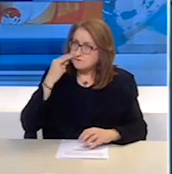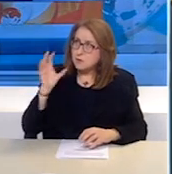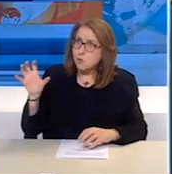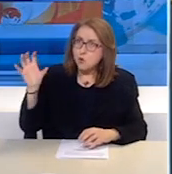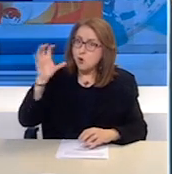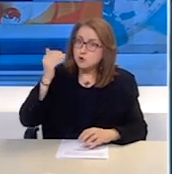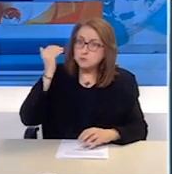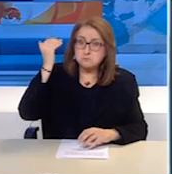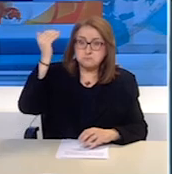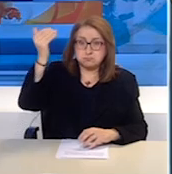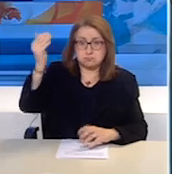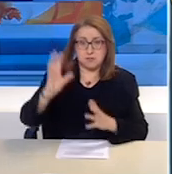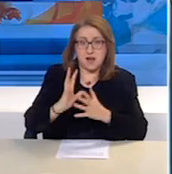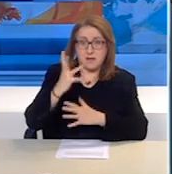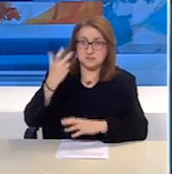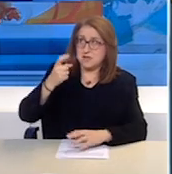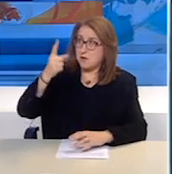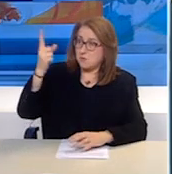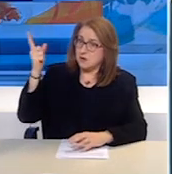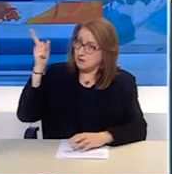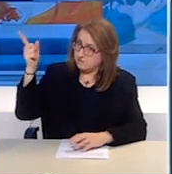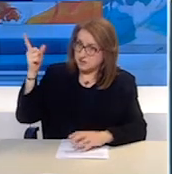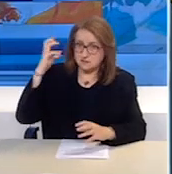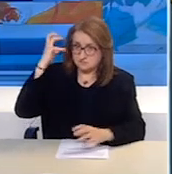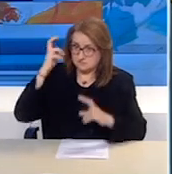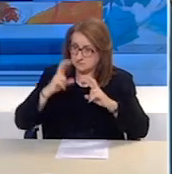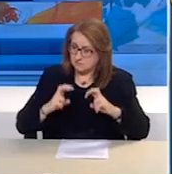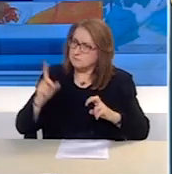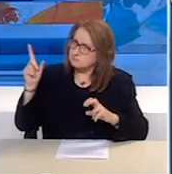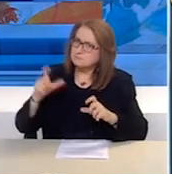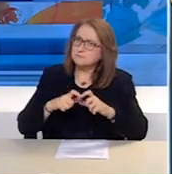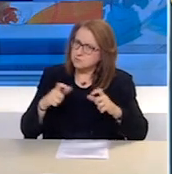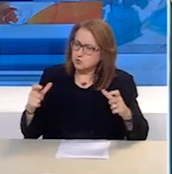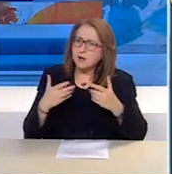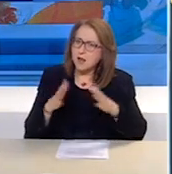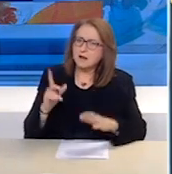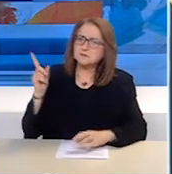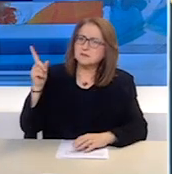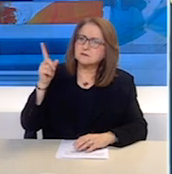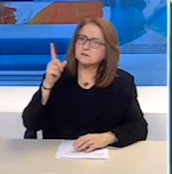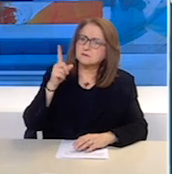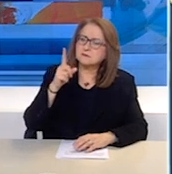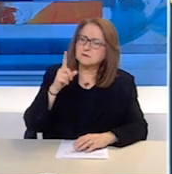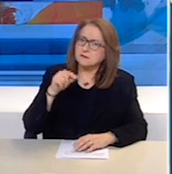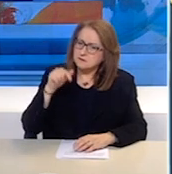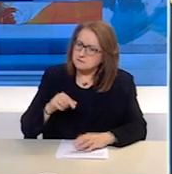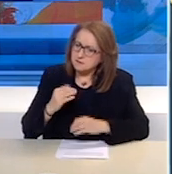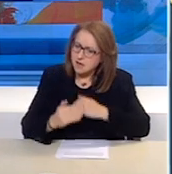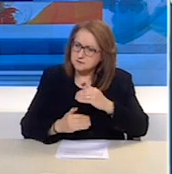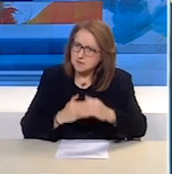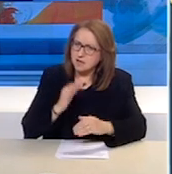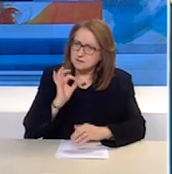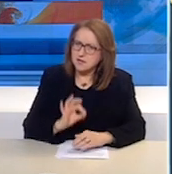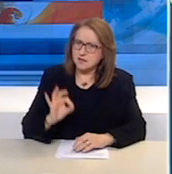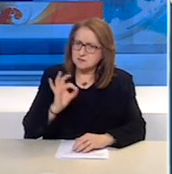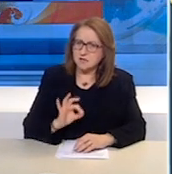χώρες, χώρες οι οποίες και αυτές επιστημονικά δεδομένα κοιτούν, έχουν τοποθετηθεί σαφώς για αυτή την σταδιακή επανέναρξη λειτουργίας των εκπαιδευτικών ιδρυμάτων